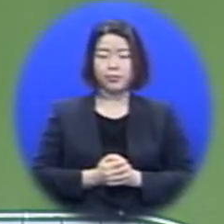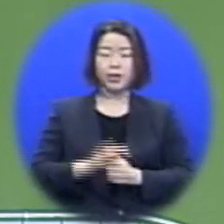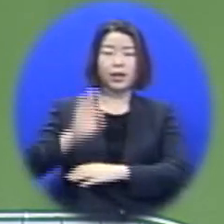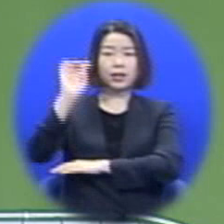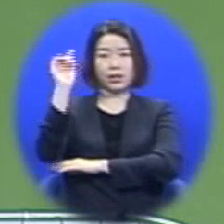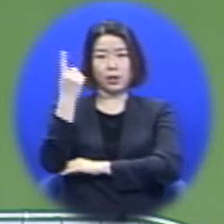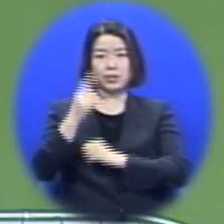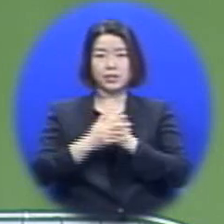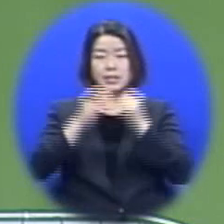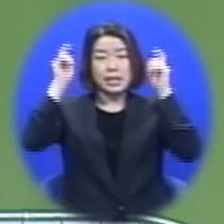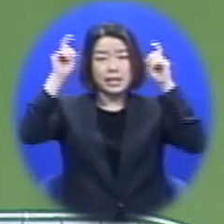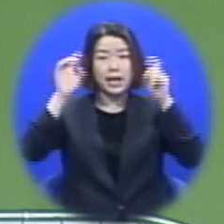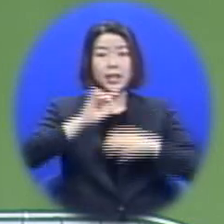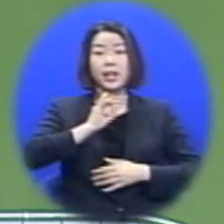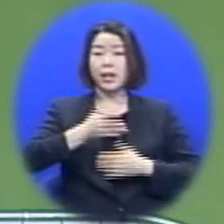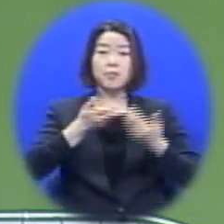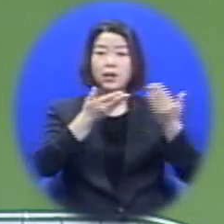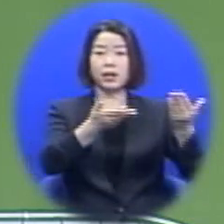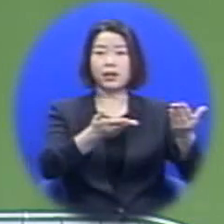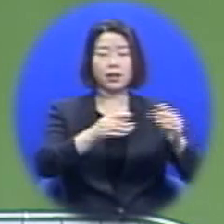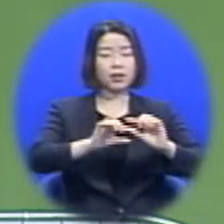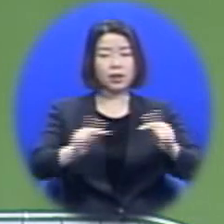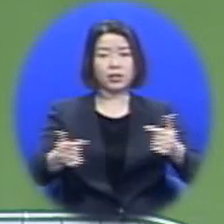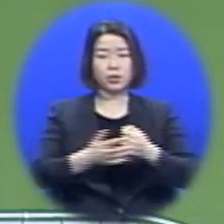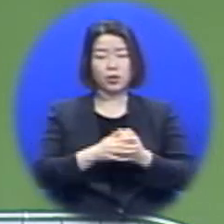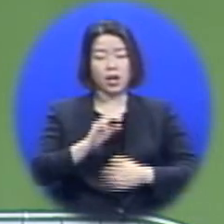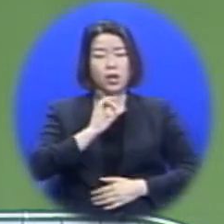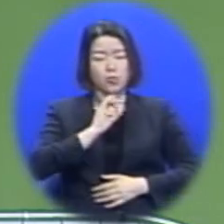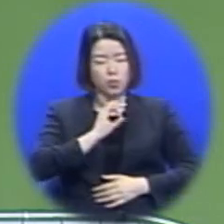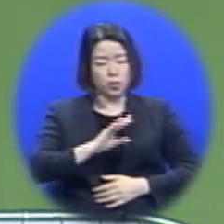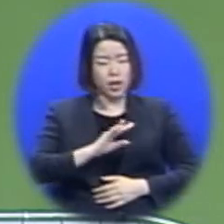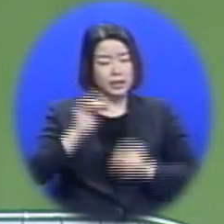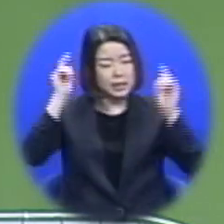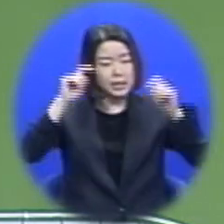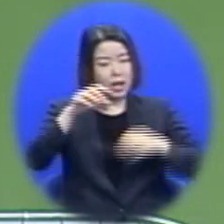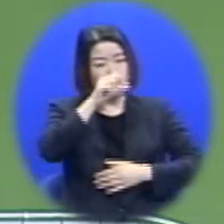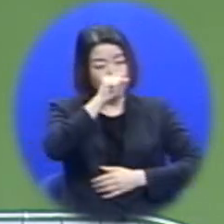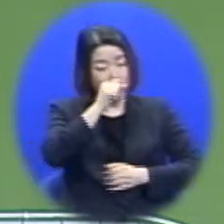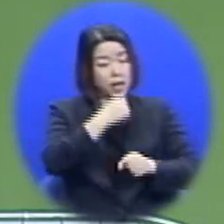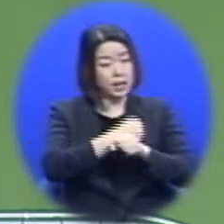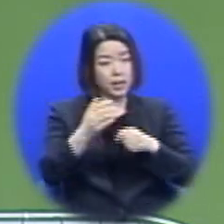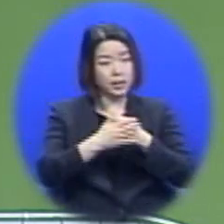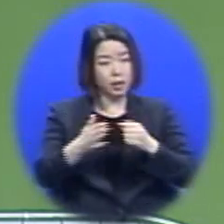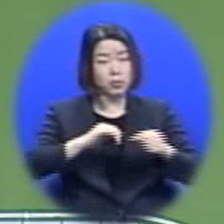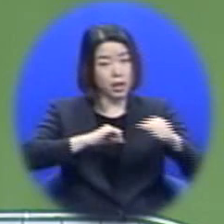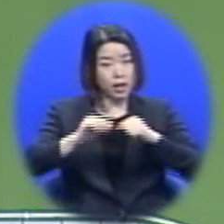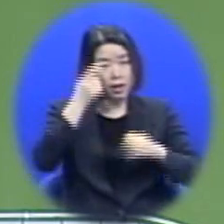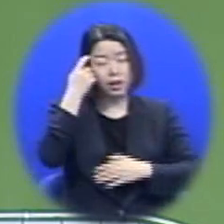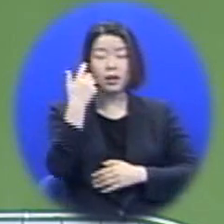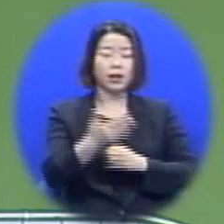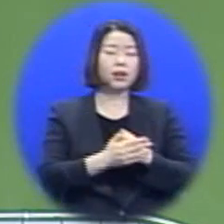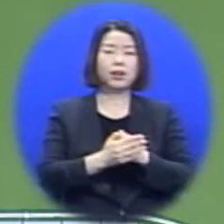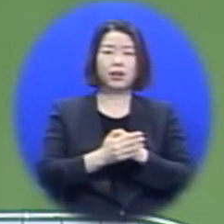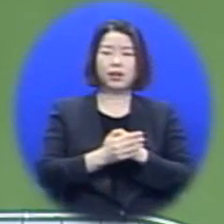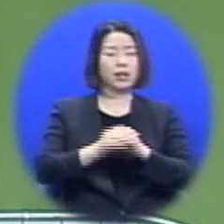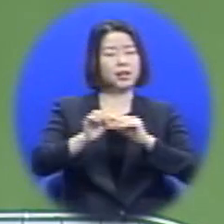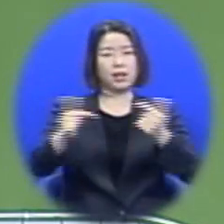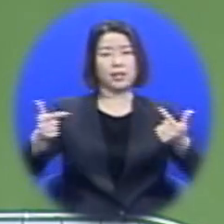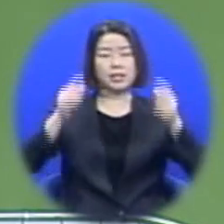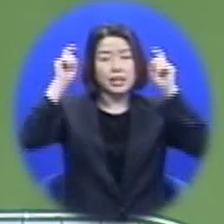다윗은 양에게만 그런 게 아닙니다. 다윗이 유난히 양을 좋아했기 때문에 그랬나? 다윗은 양에게만 그러지